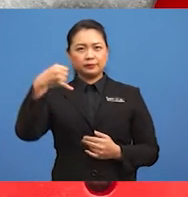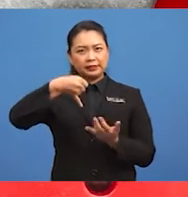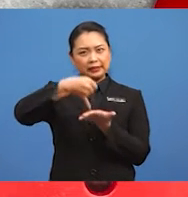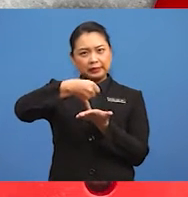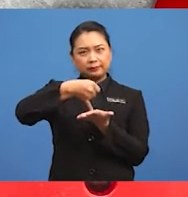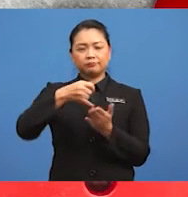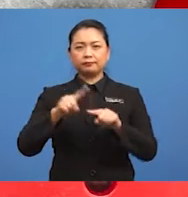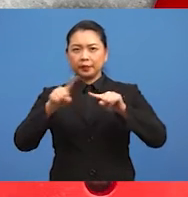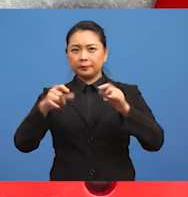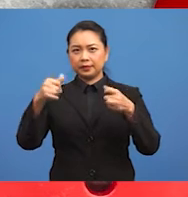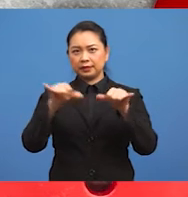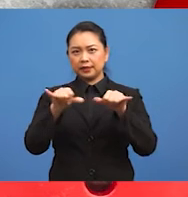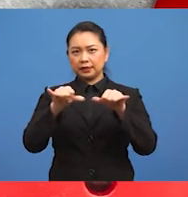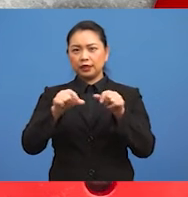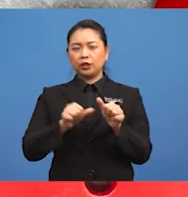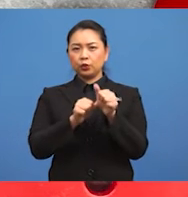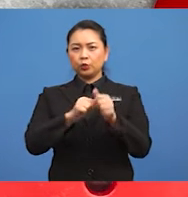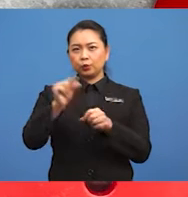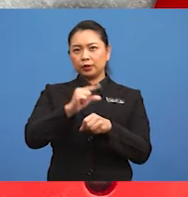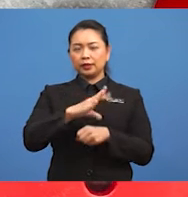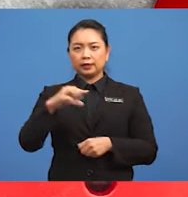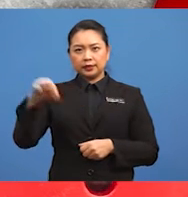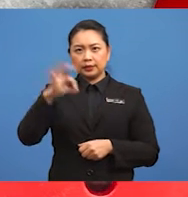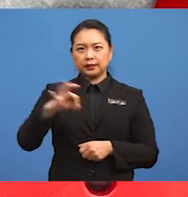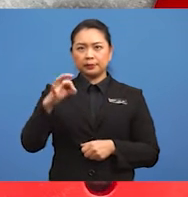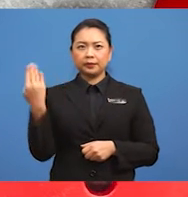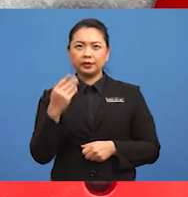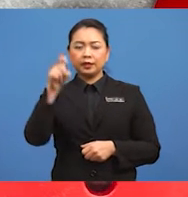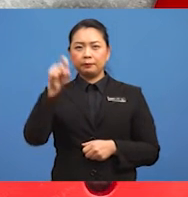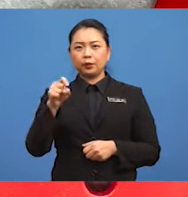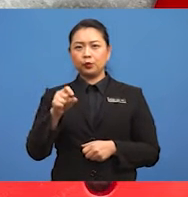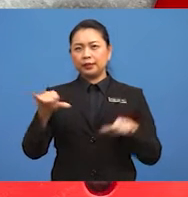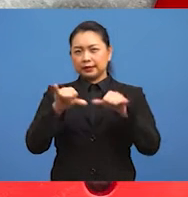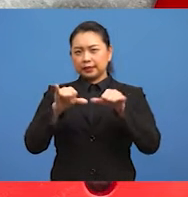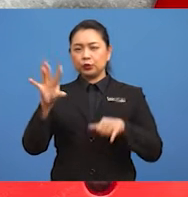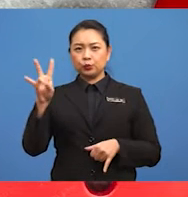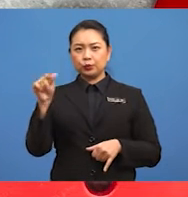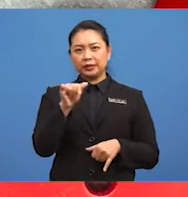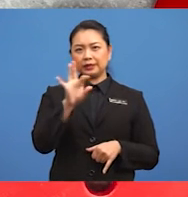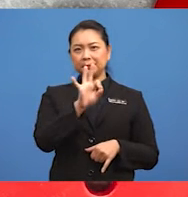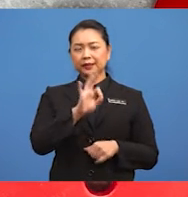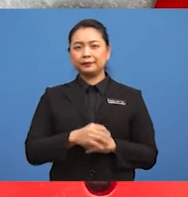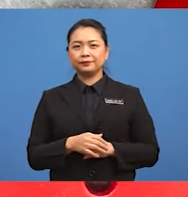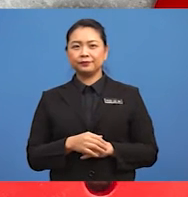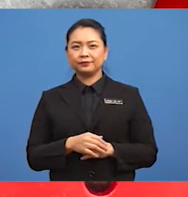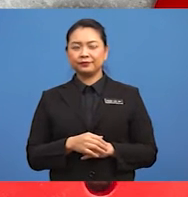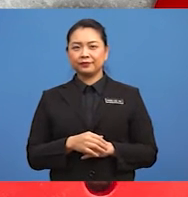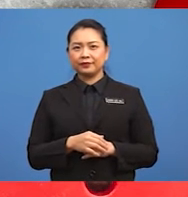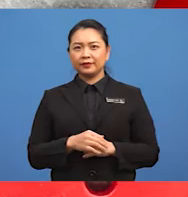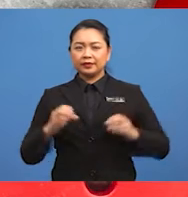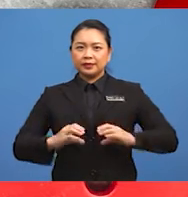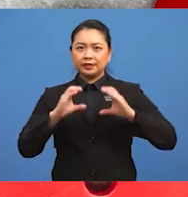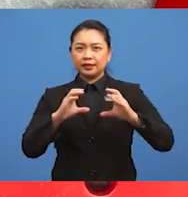mengikut kegunaan dan jahitan biasa menggunakan saiz 7 hingga 9.